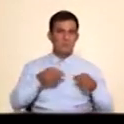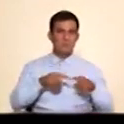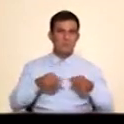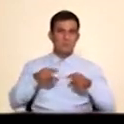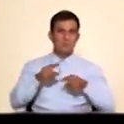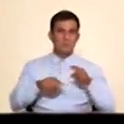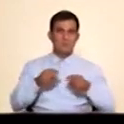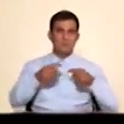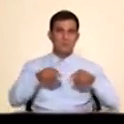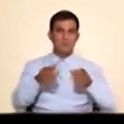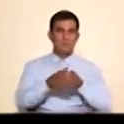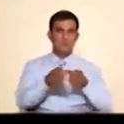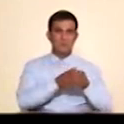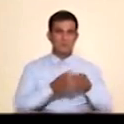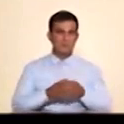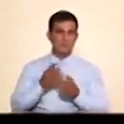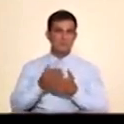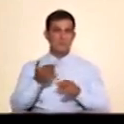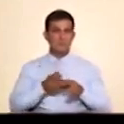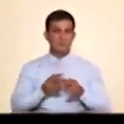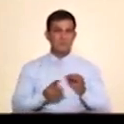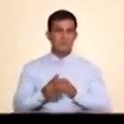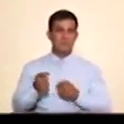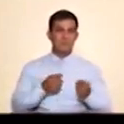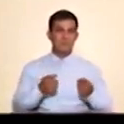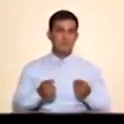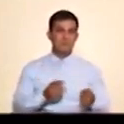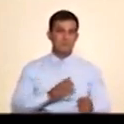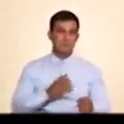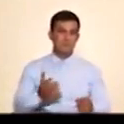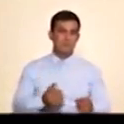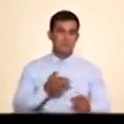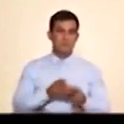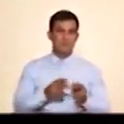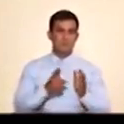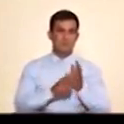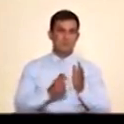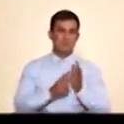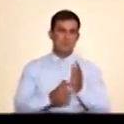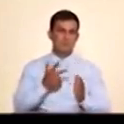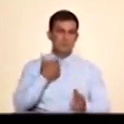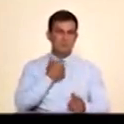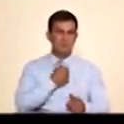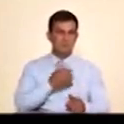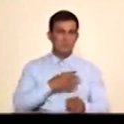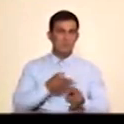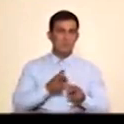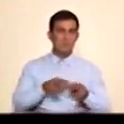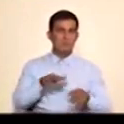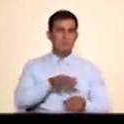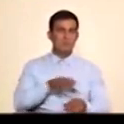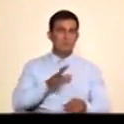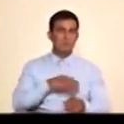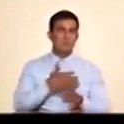Ostgotlar qabilalari hukmronlik qilishar edi. Va 773 yılda bu hududlarni egallab